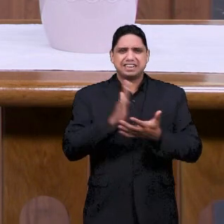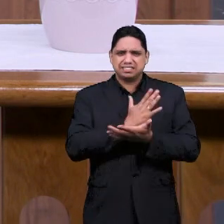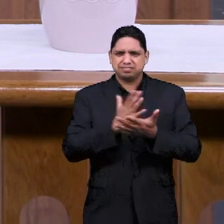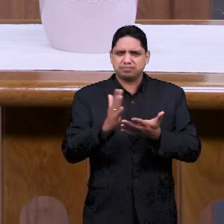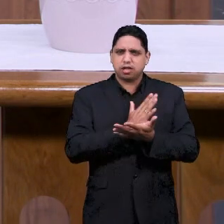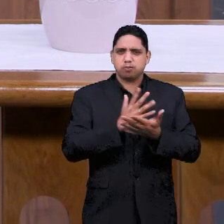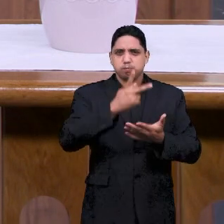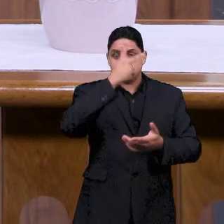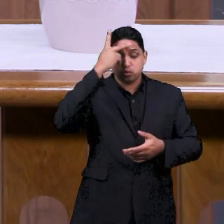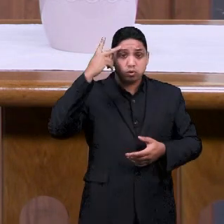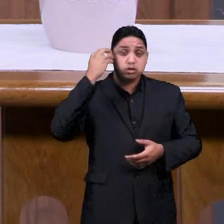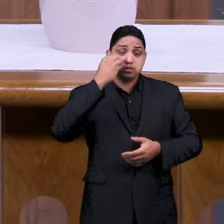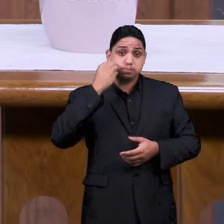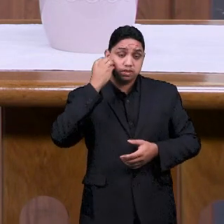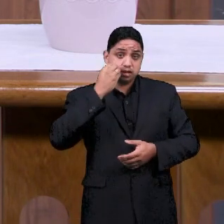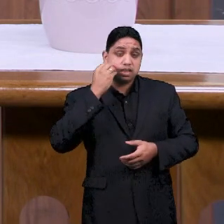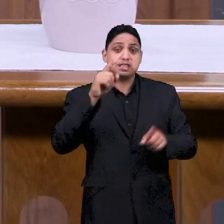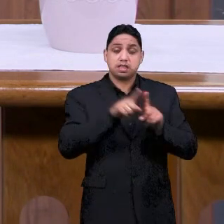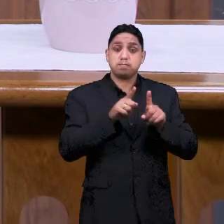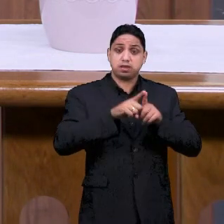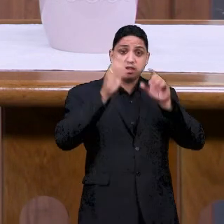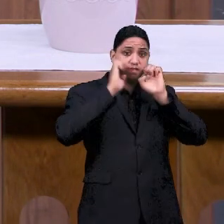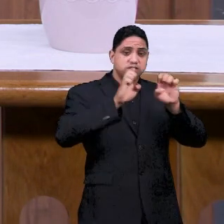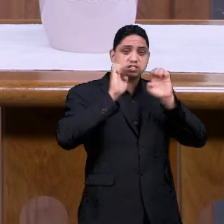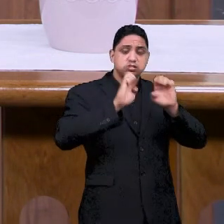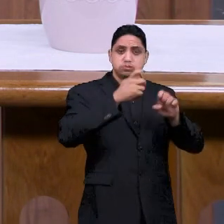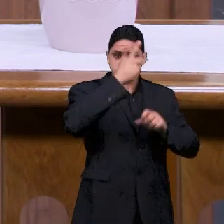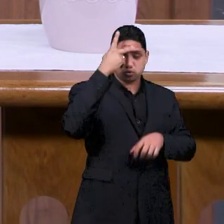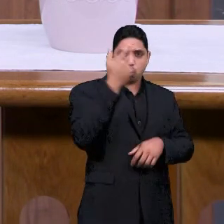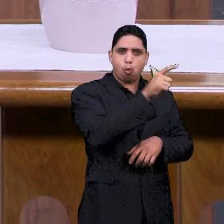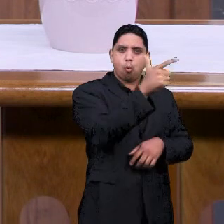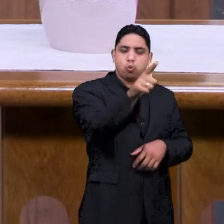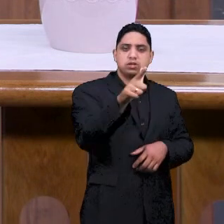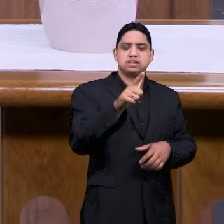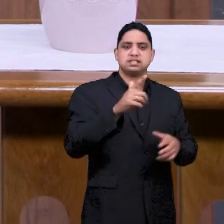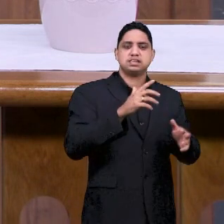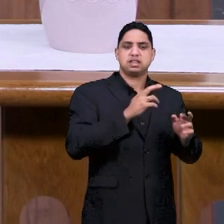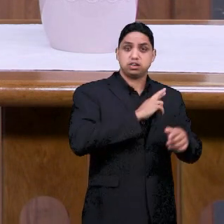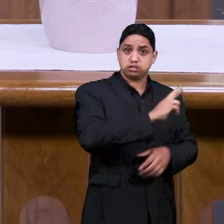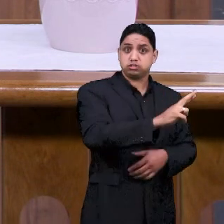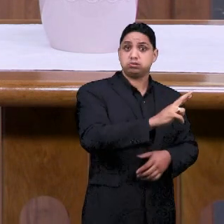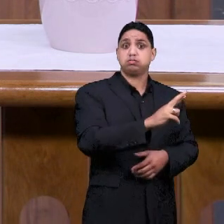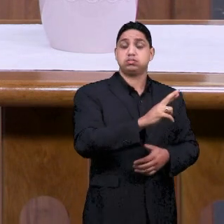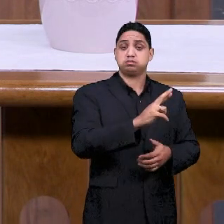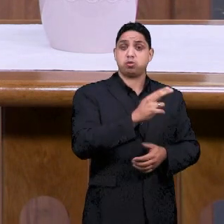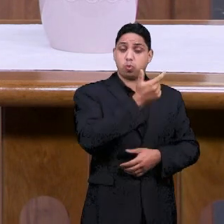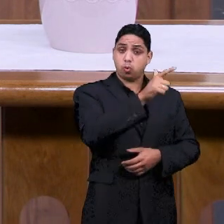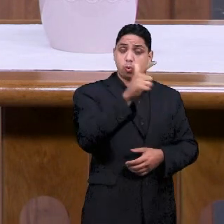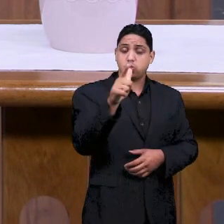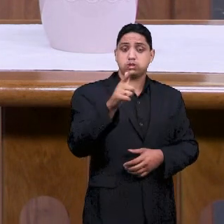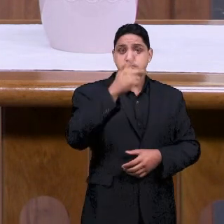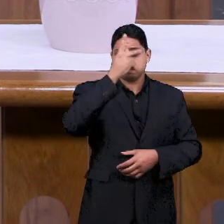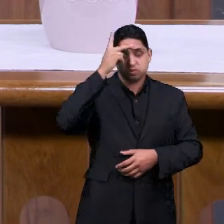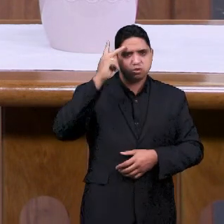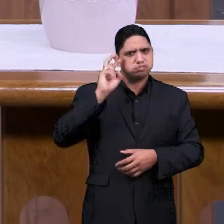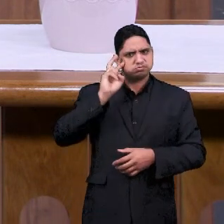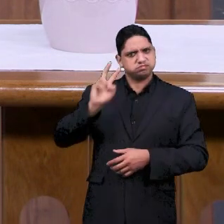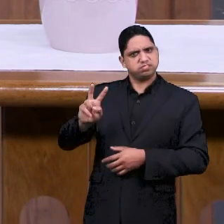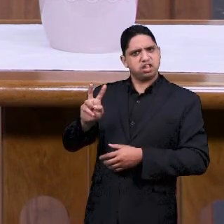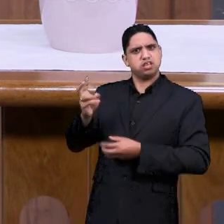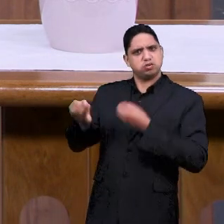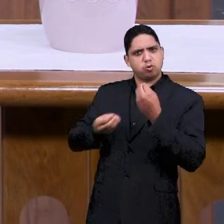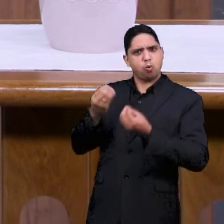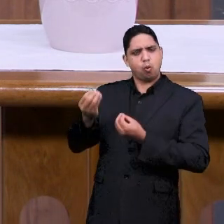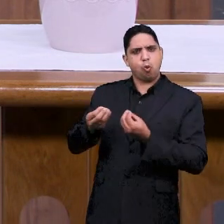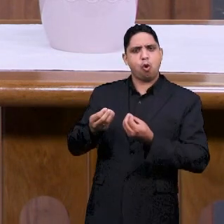éternel. Cette programmation est un objet d'évangélisation des personnes qui sont d'autres églises, d'autres dénominations